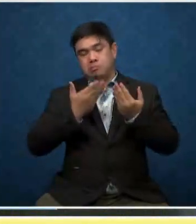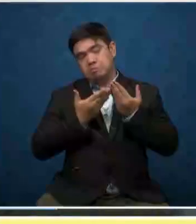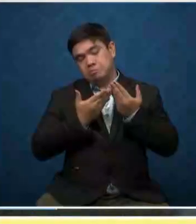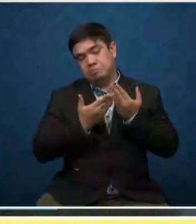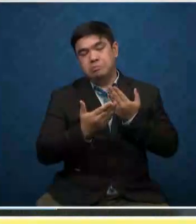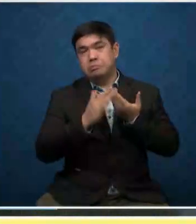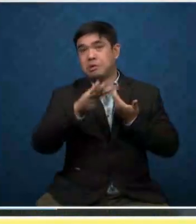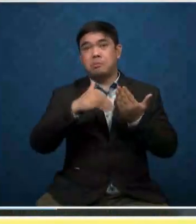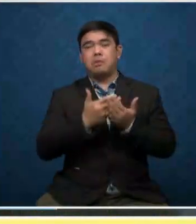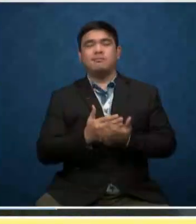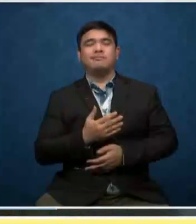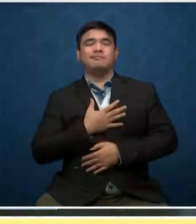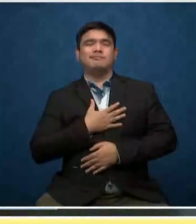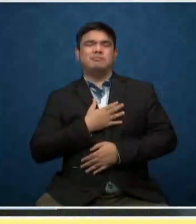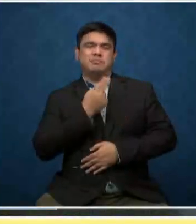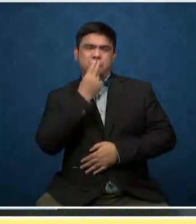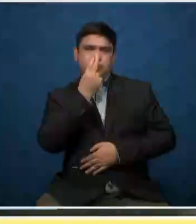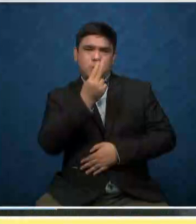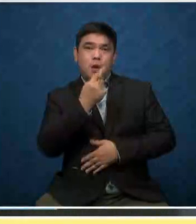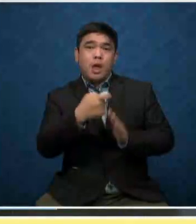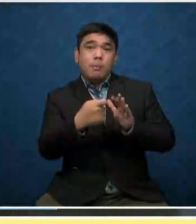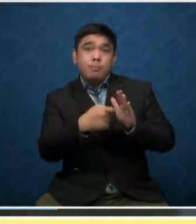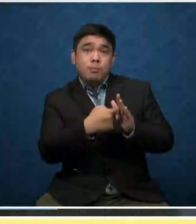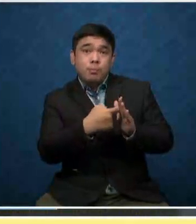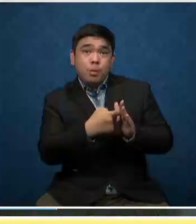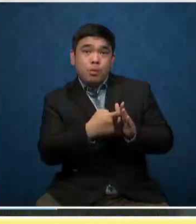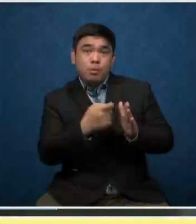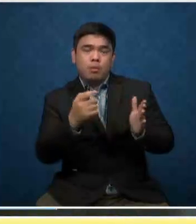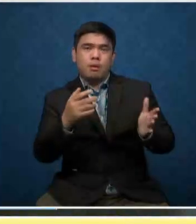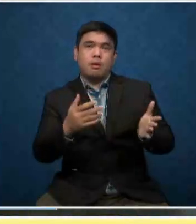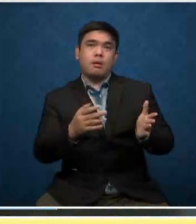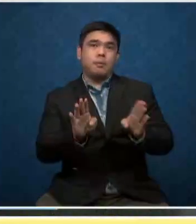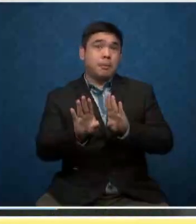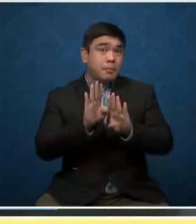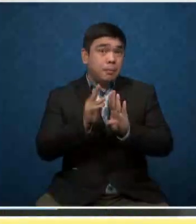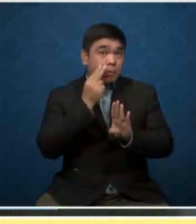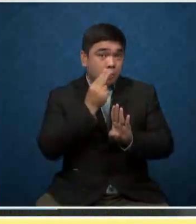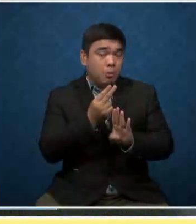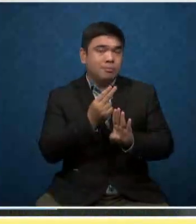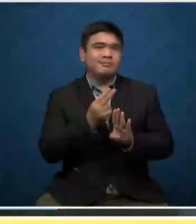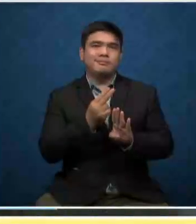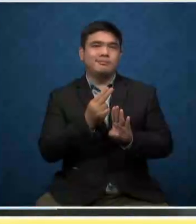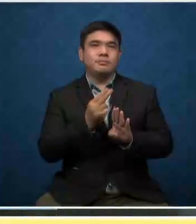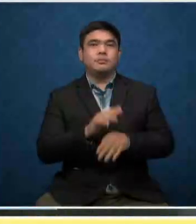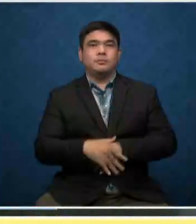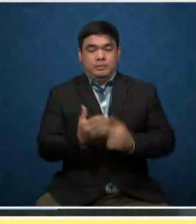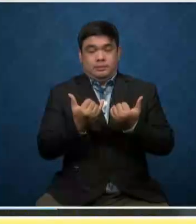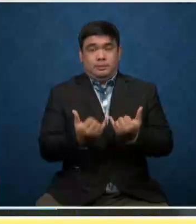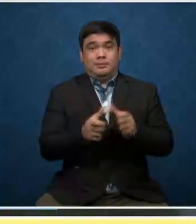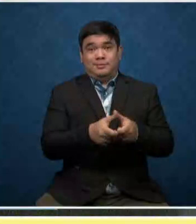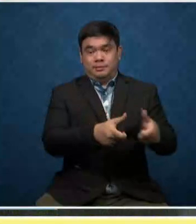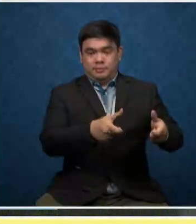ขึ้นมาทั้งฉบับนี้ก็ขึ้นกับว่าเหตุผลประกอบในการแก้ไขรัฐธรรมนูญแต่เนื่องจากรายงานฉบับนี้